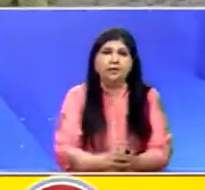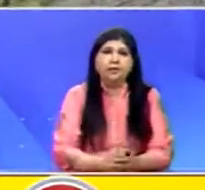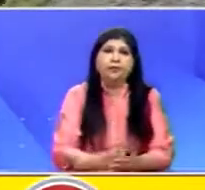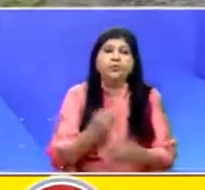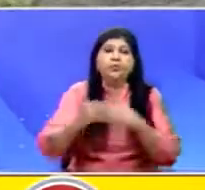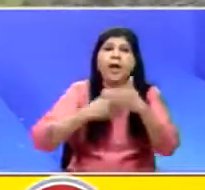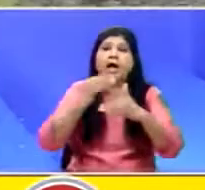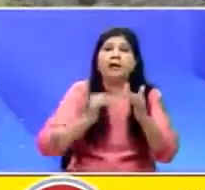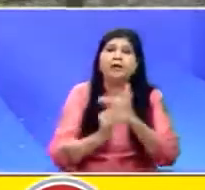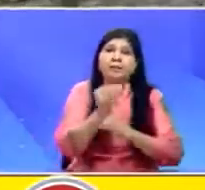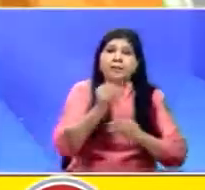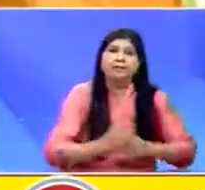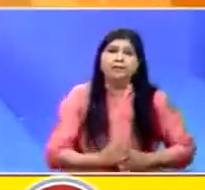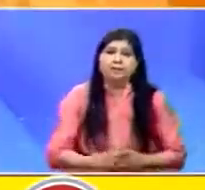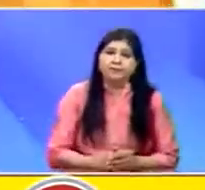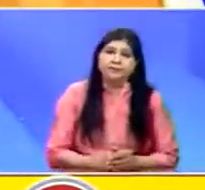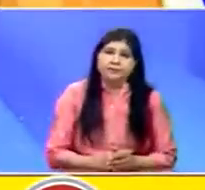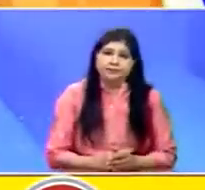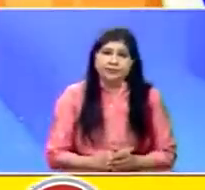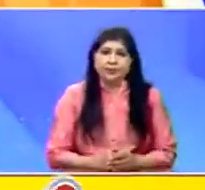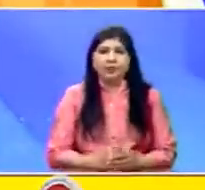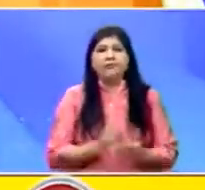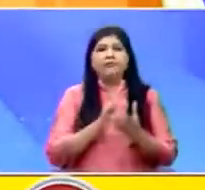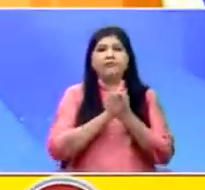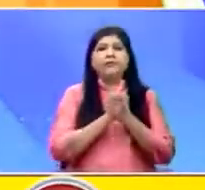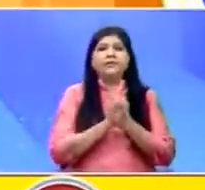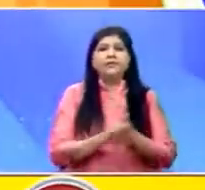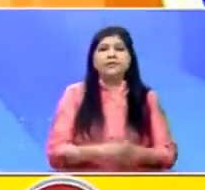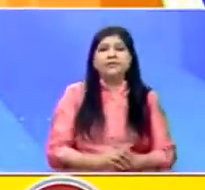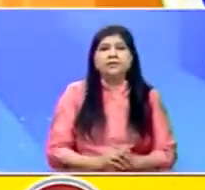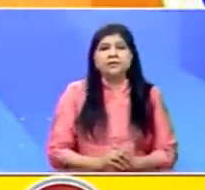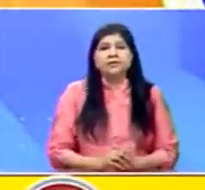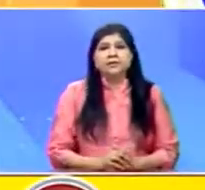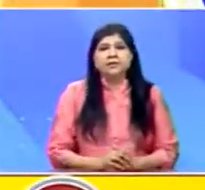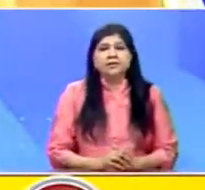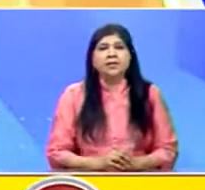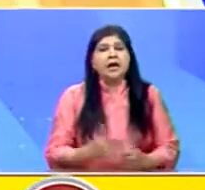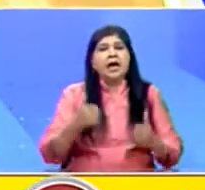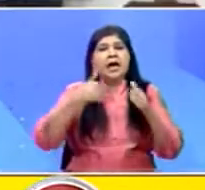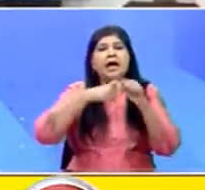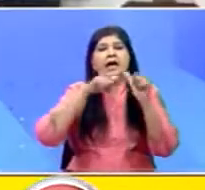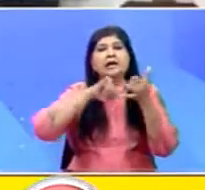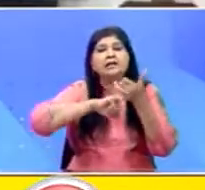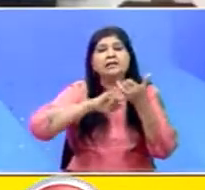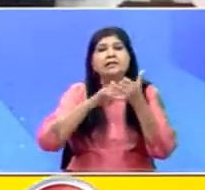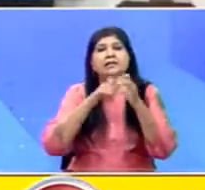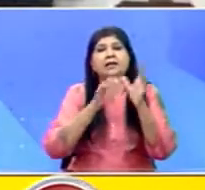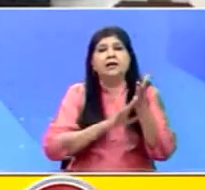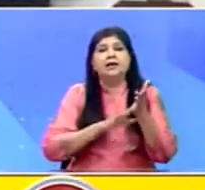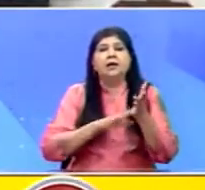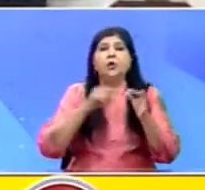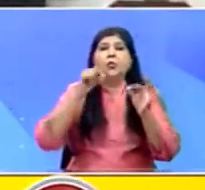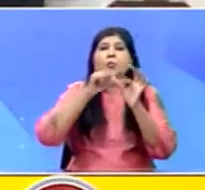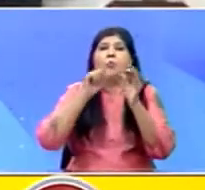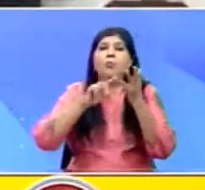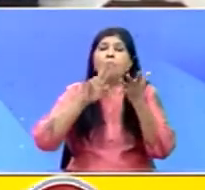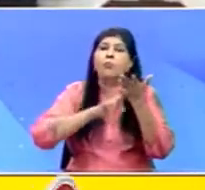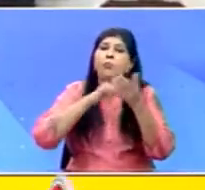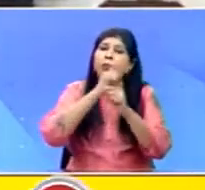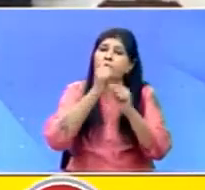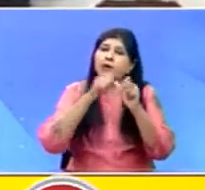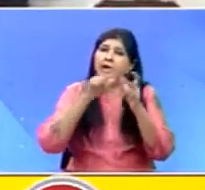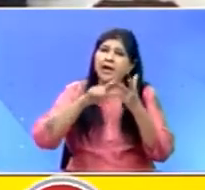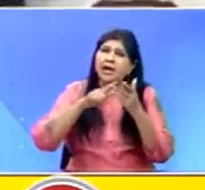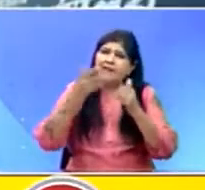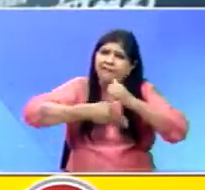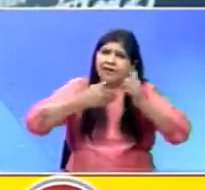आगे बढ़ाएं। मेरे प्यारे देशवासियों, असम के बोंगाई गांव में